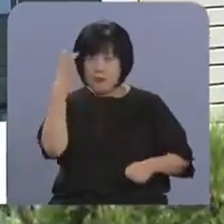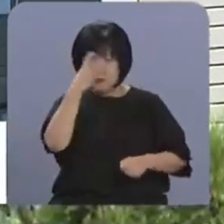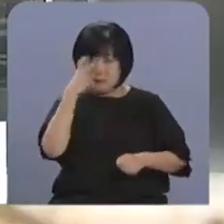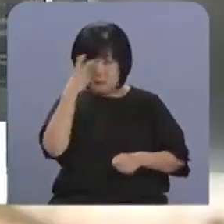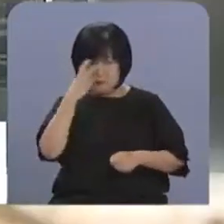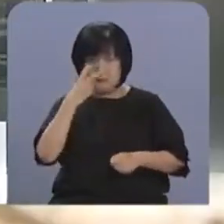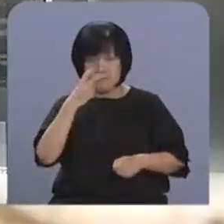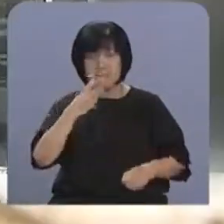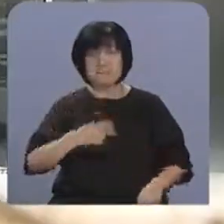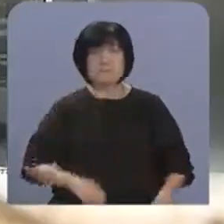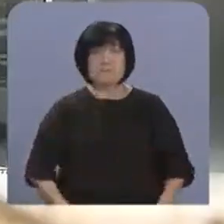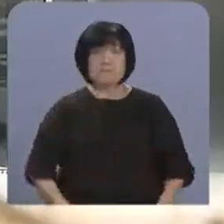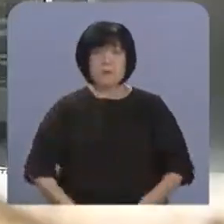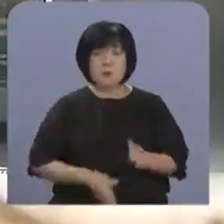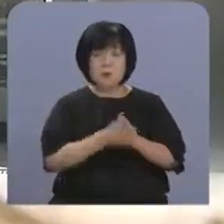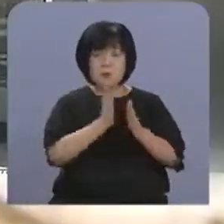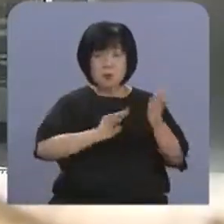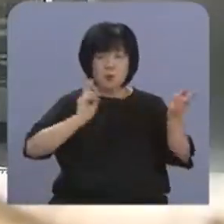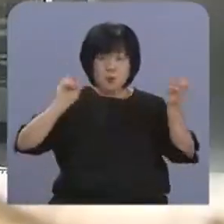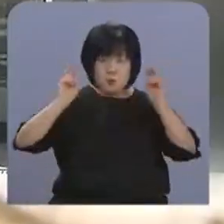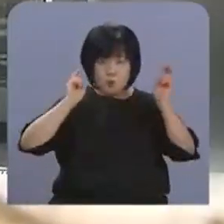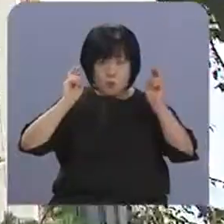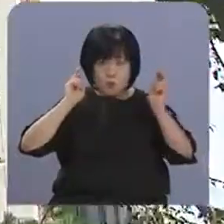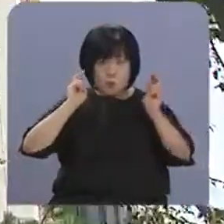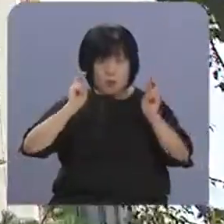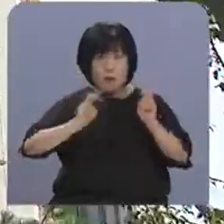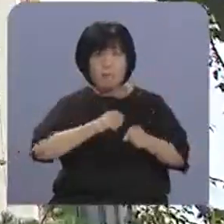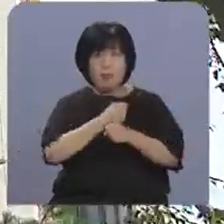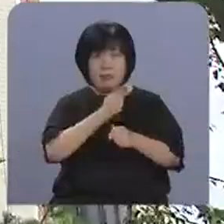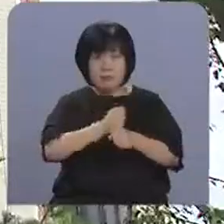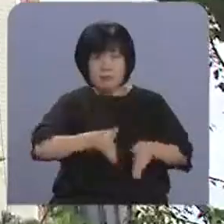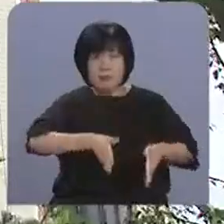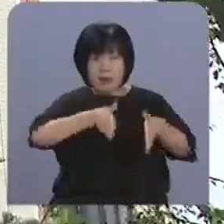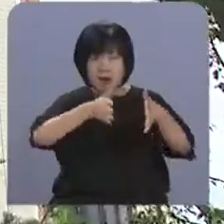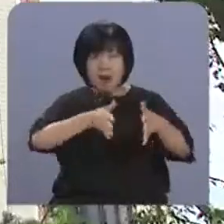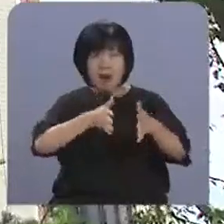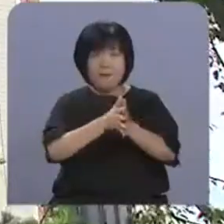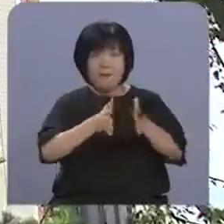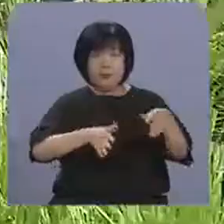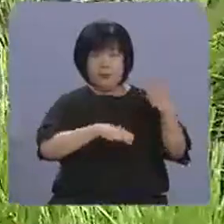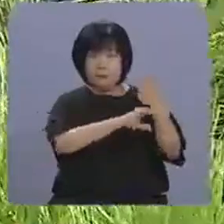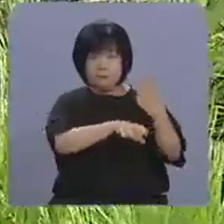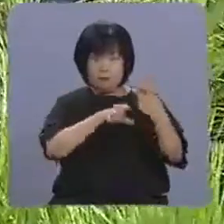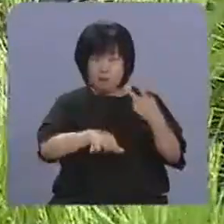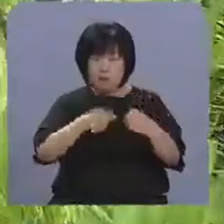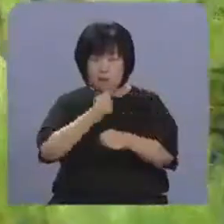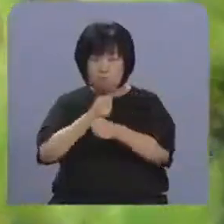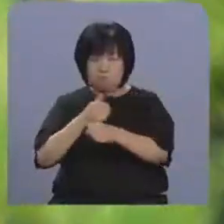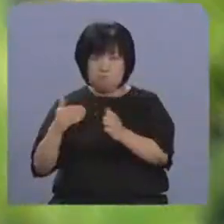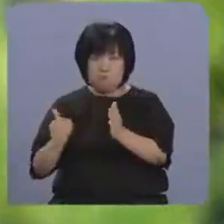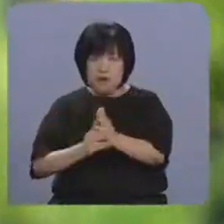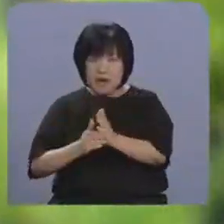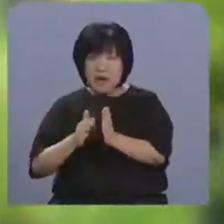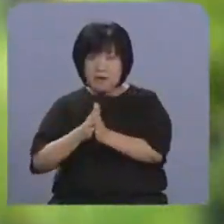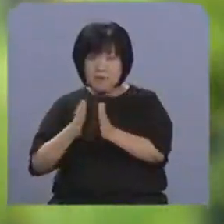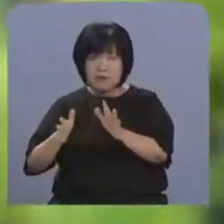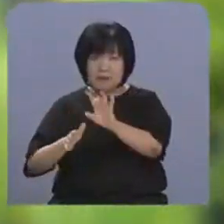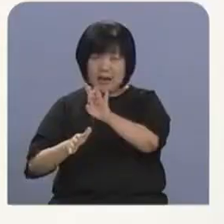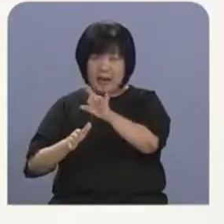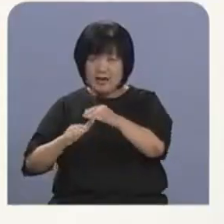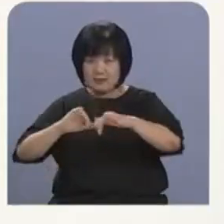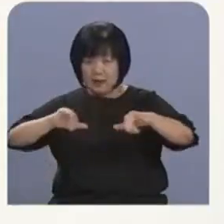안전점검합니다. 부산도시공사도 무량판 구조로 발주해 짓고 있는 아파트 2곳과 준공한 아파트 1곳을 따로